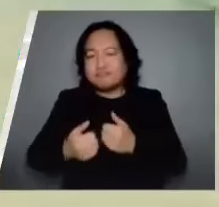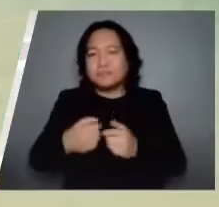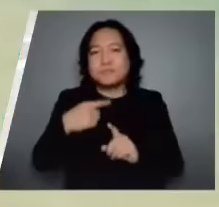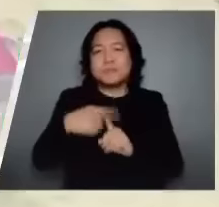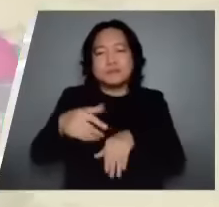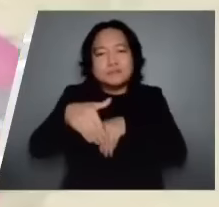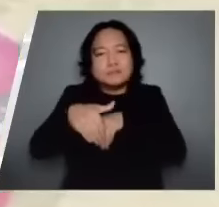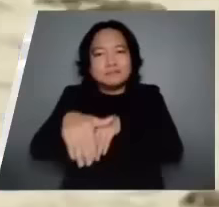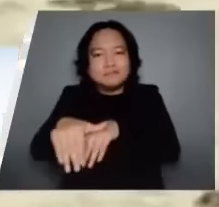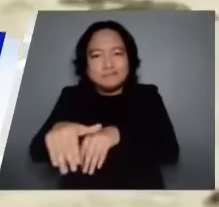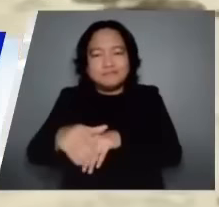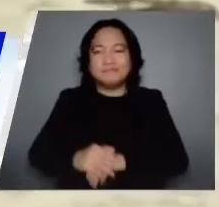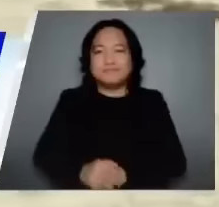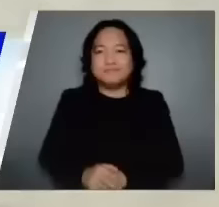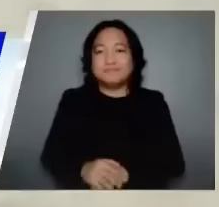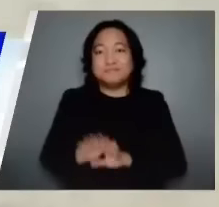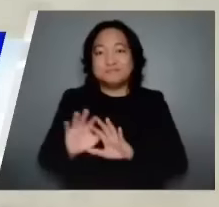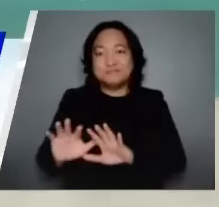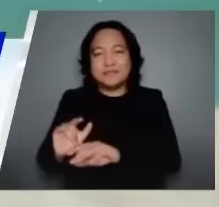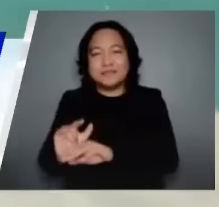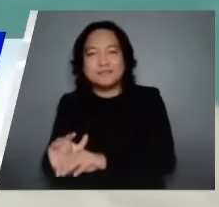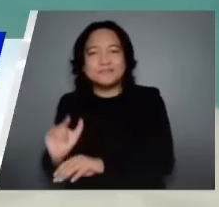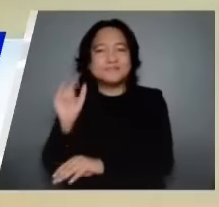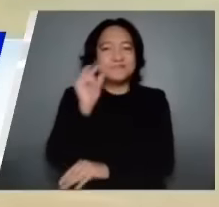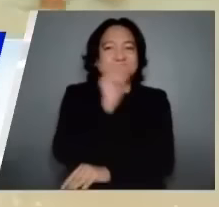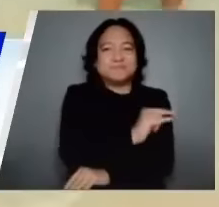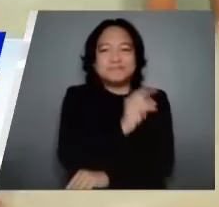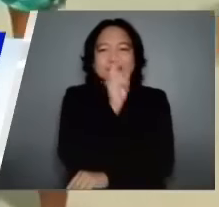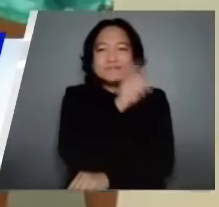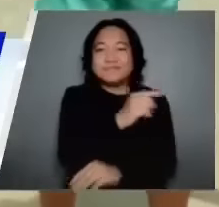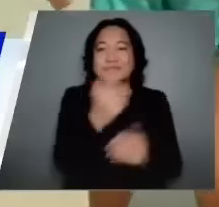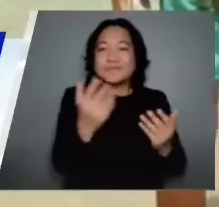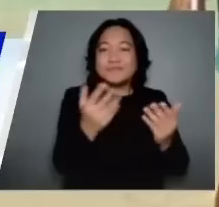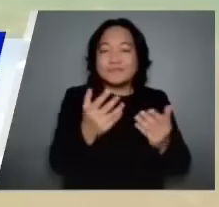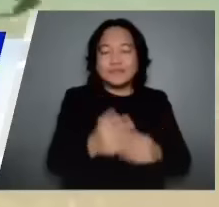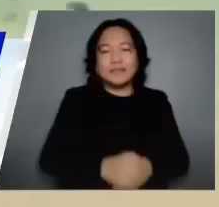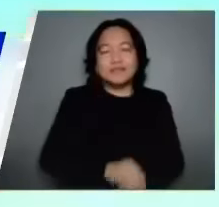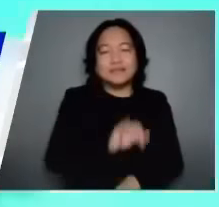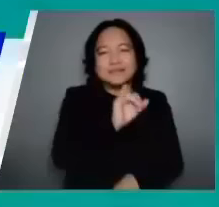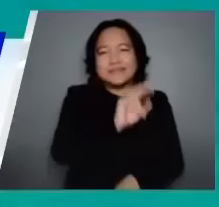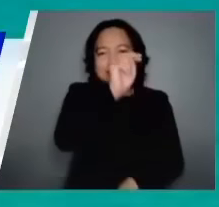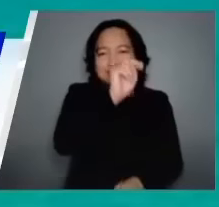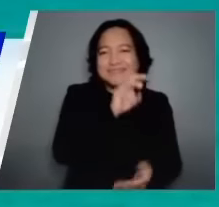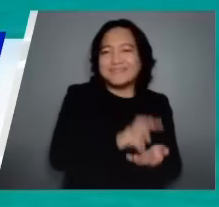Let's go up north sa White Sand Beach ng Pagudpod, Ilocos Norte.